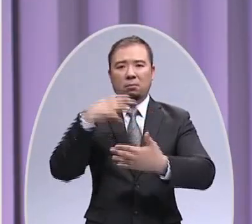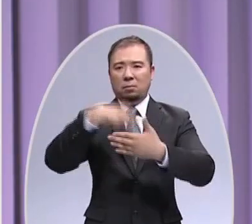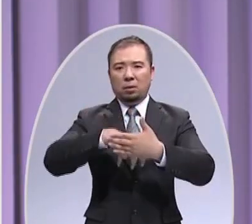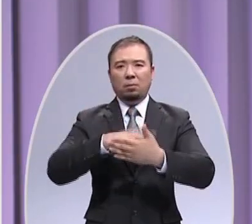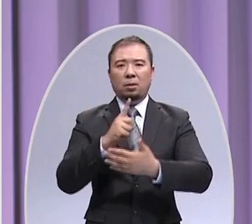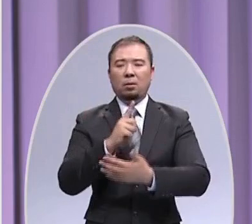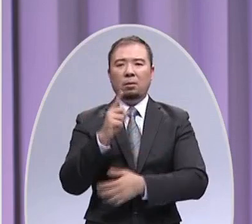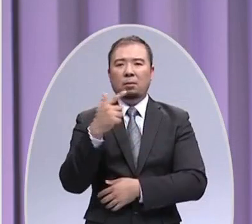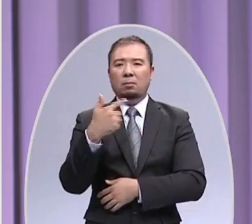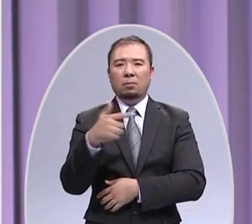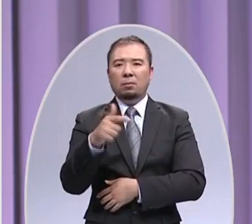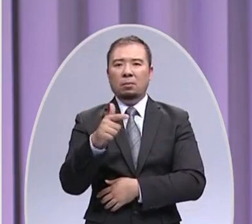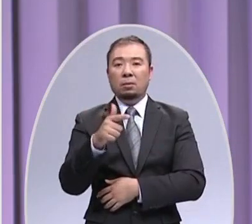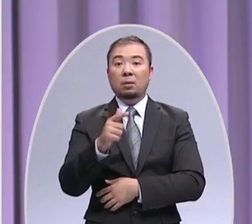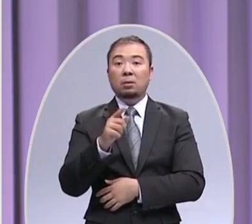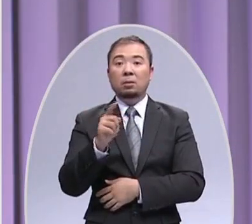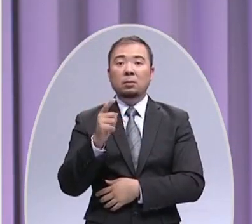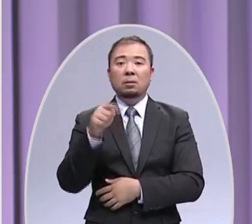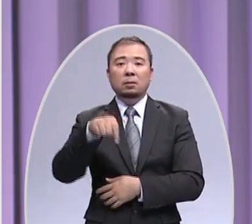到